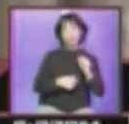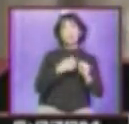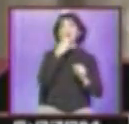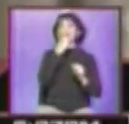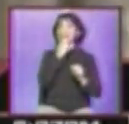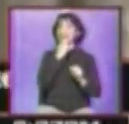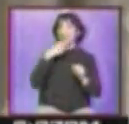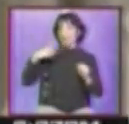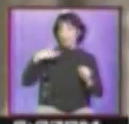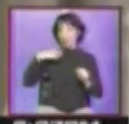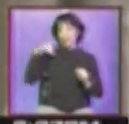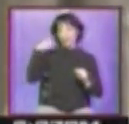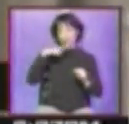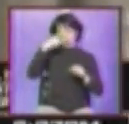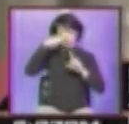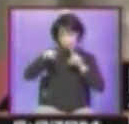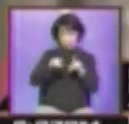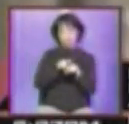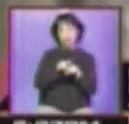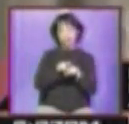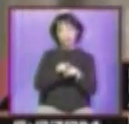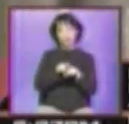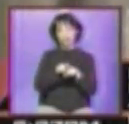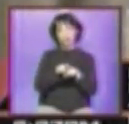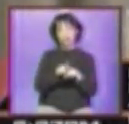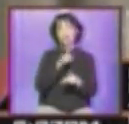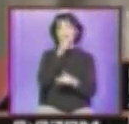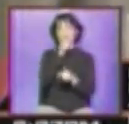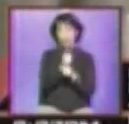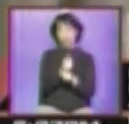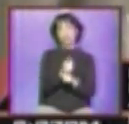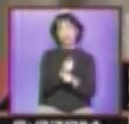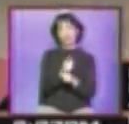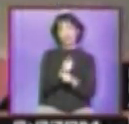na makumpirma ka ng tunay na halal na pangulo.